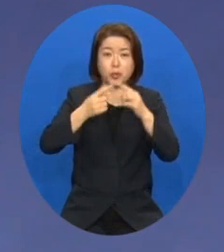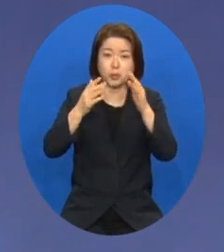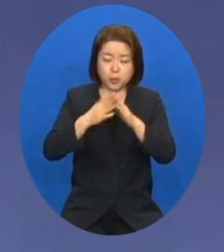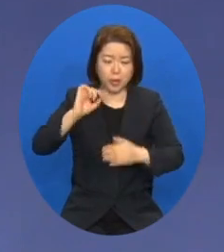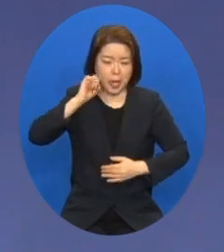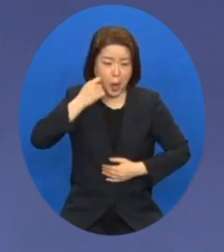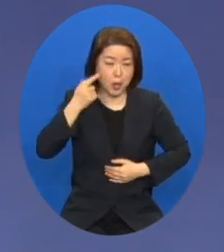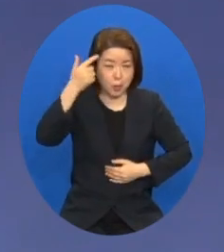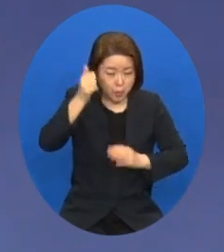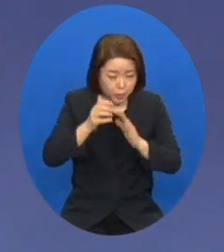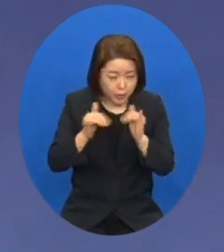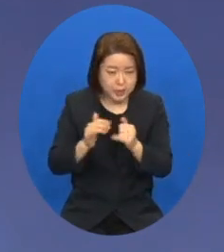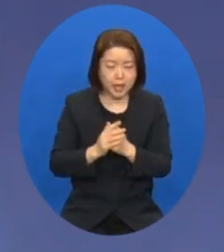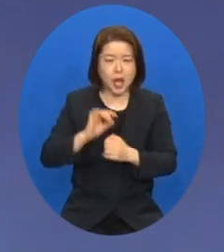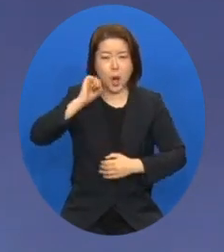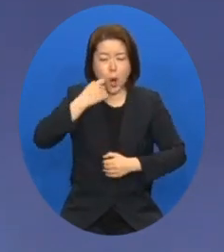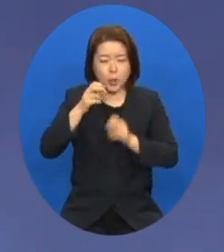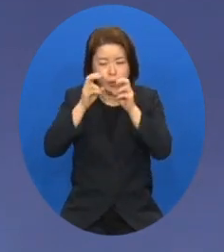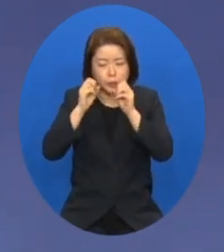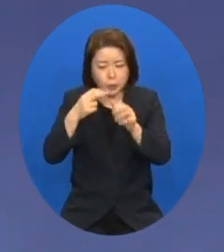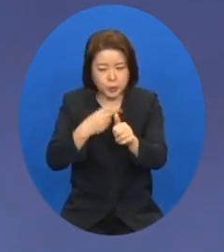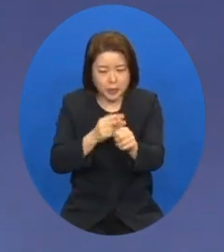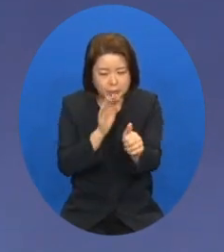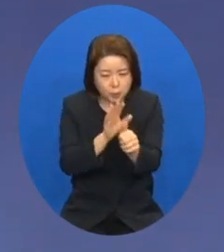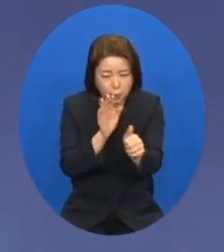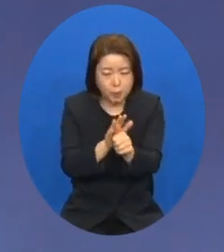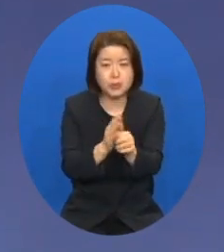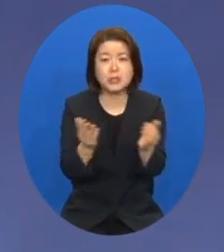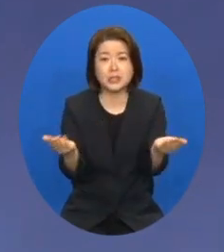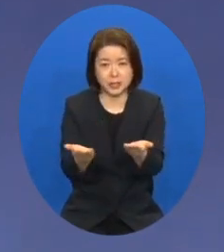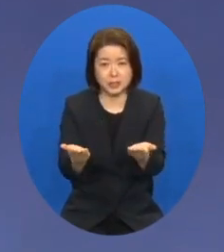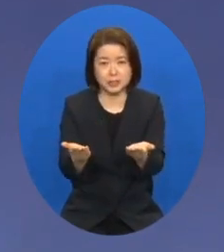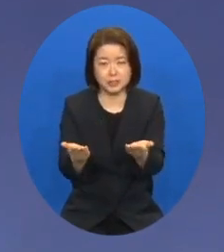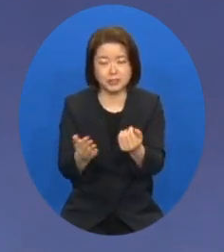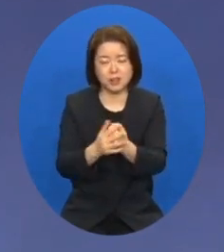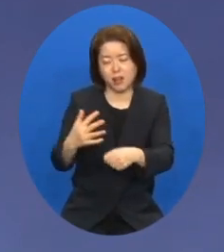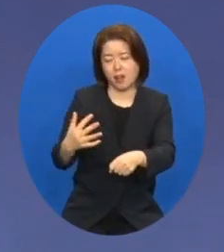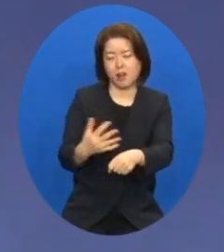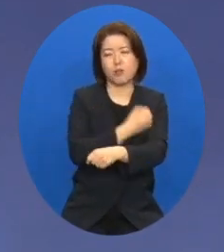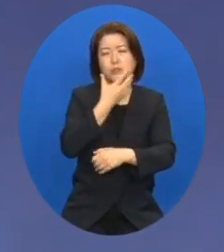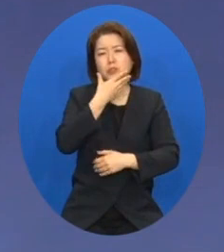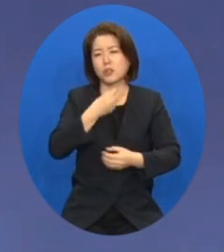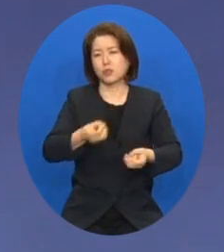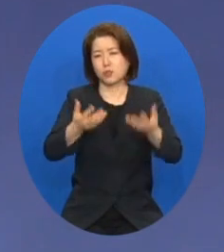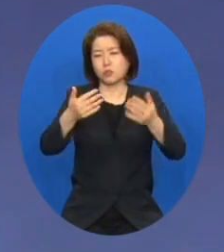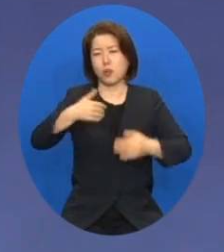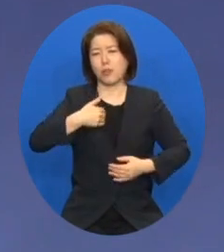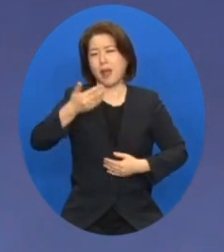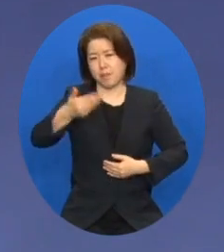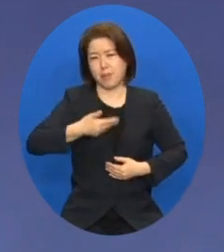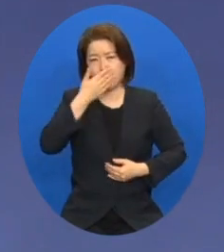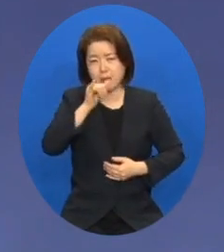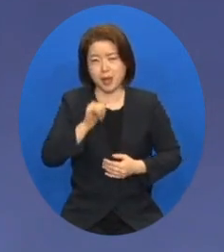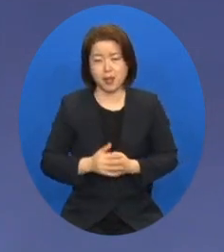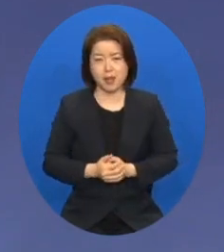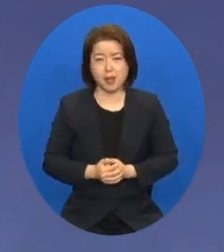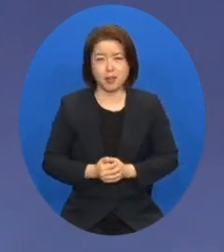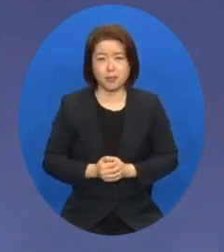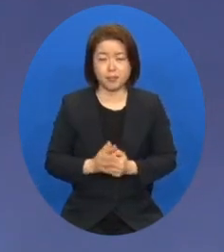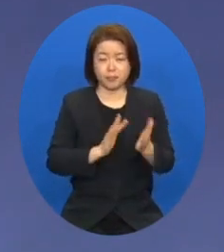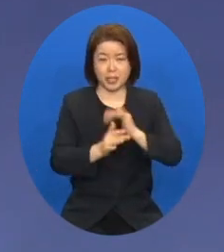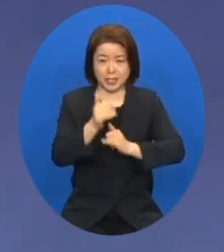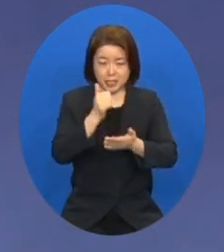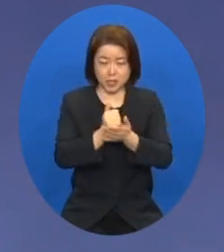어려운 선교사님들을 돕는 것은 사실 엄청난 축복입니다 예수님께서 마태복음